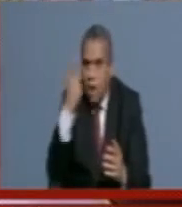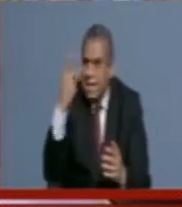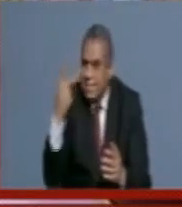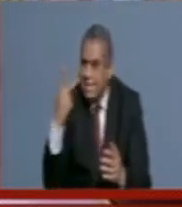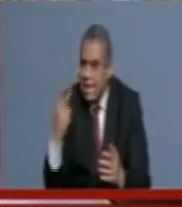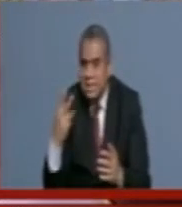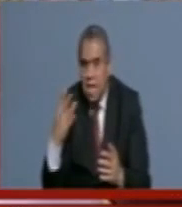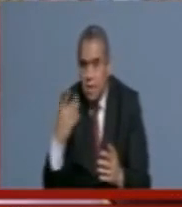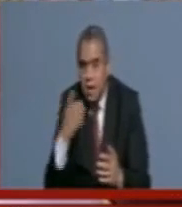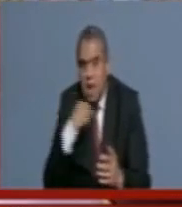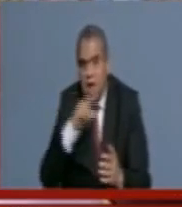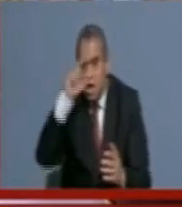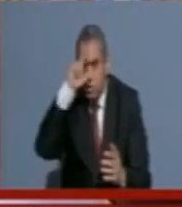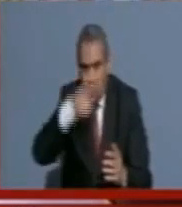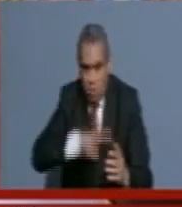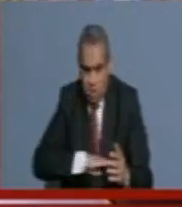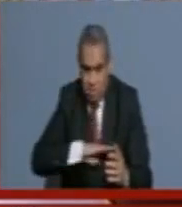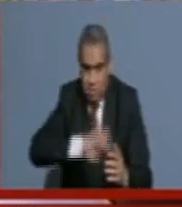بيتم